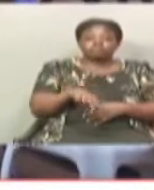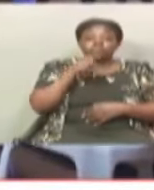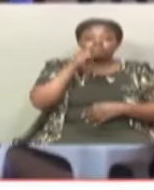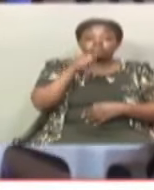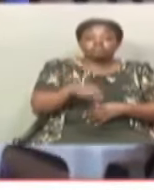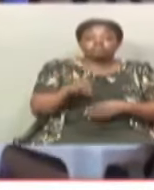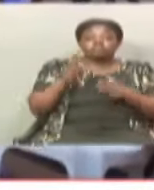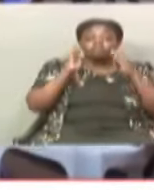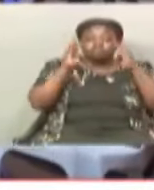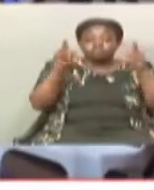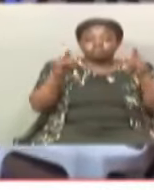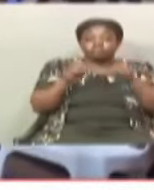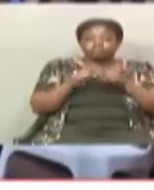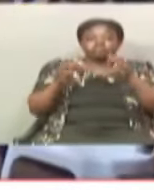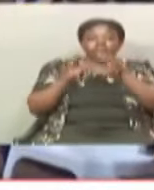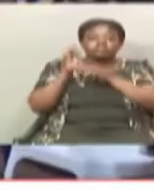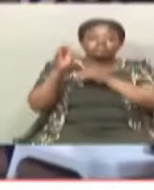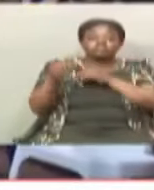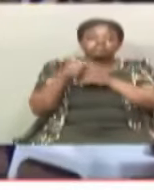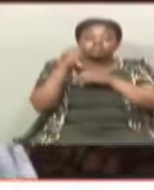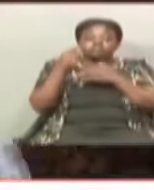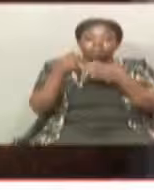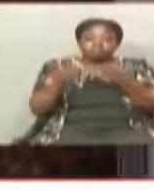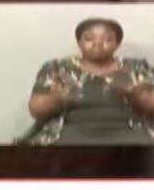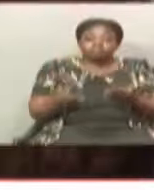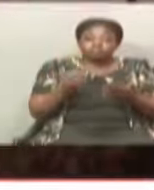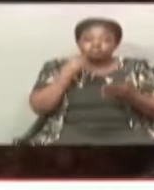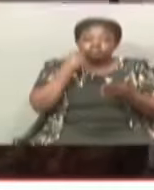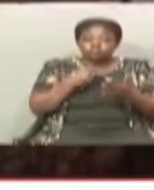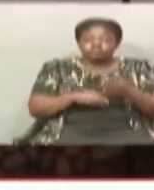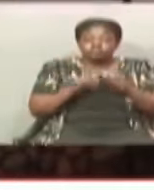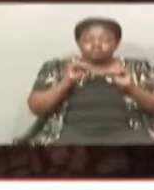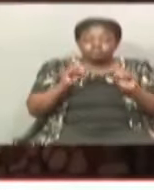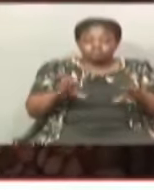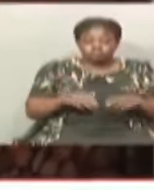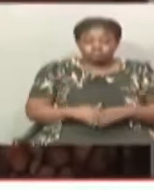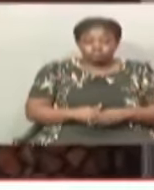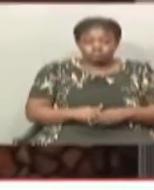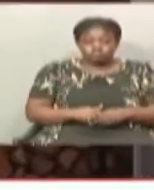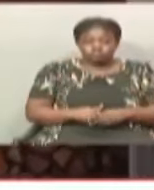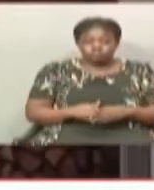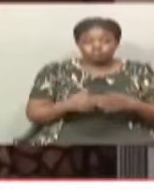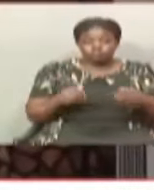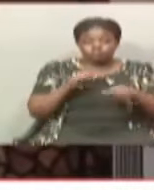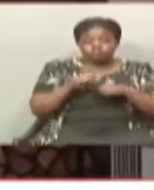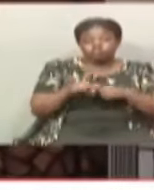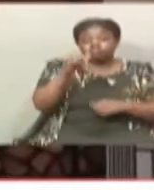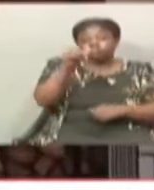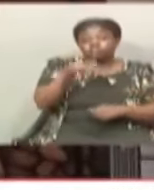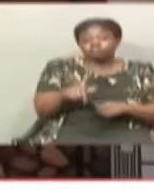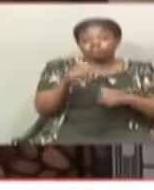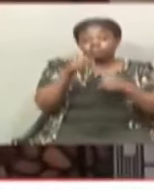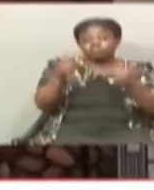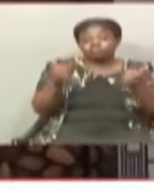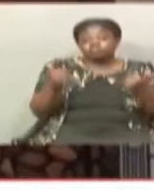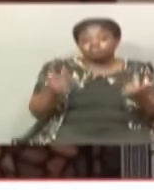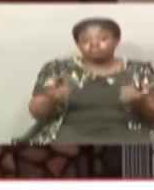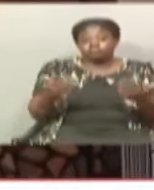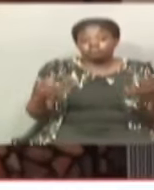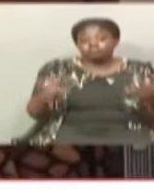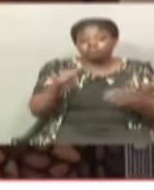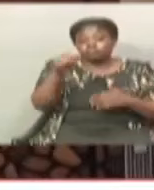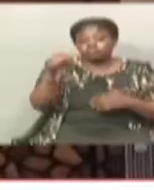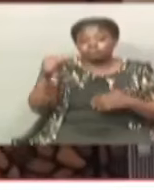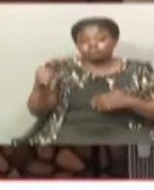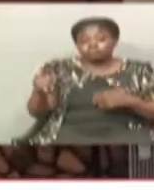ne batonda n'omusika gw'ataalaama. Batalwetabyemu tuli abaana 7 ensonga tukyalinayo n'abaana